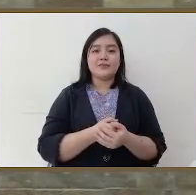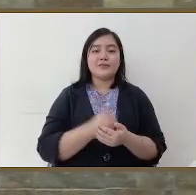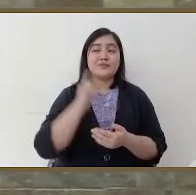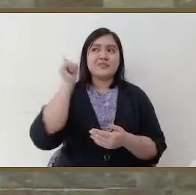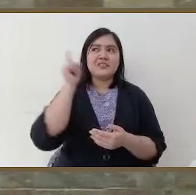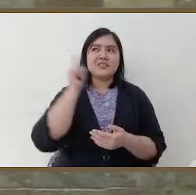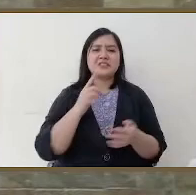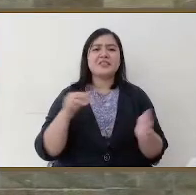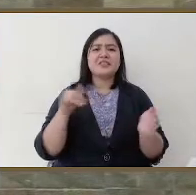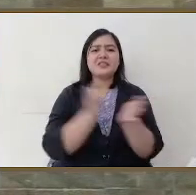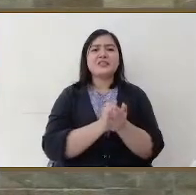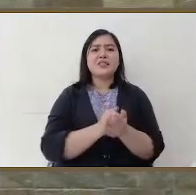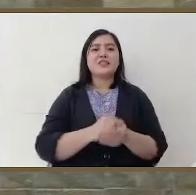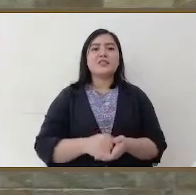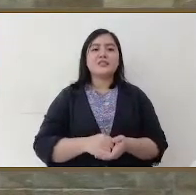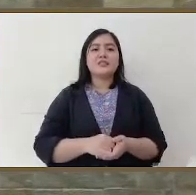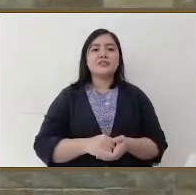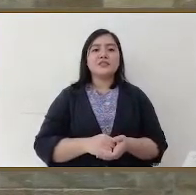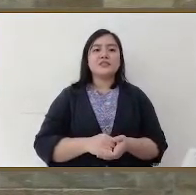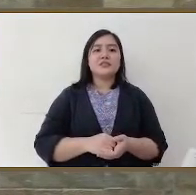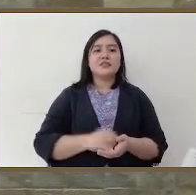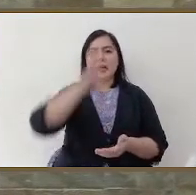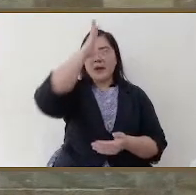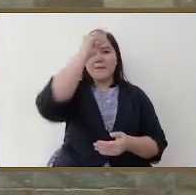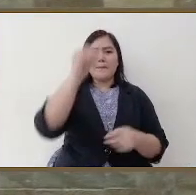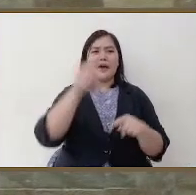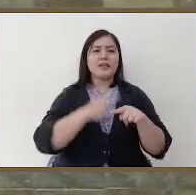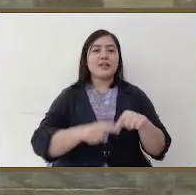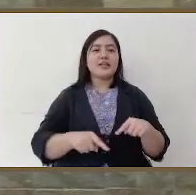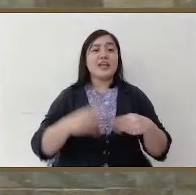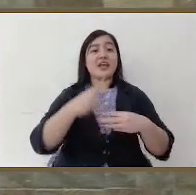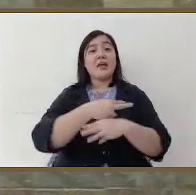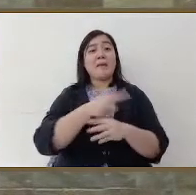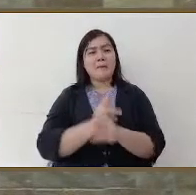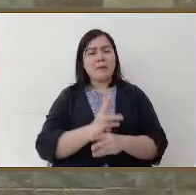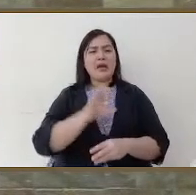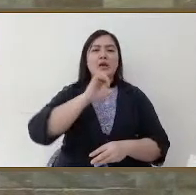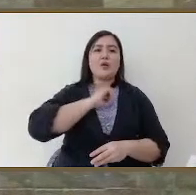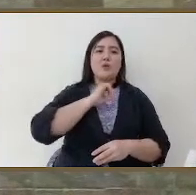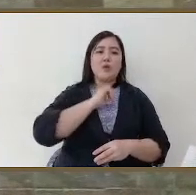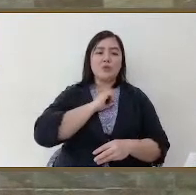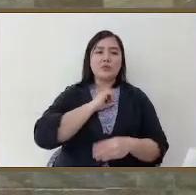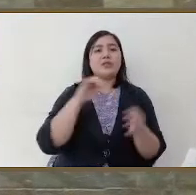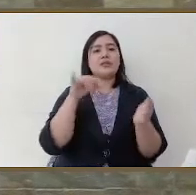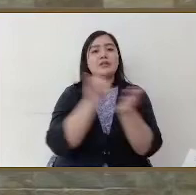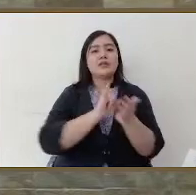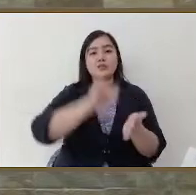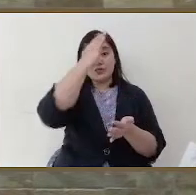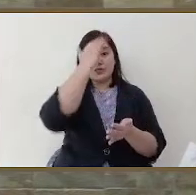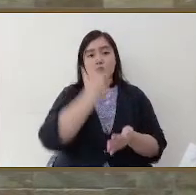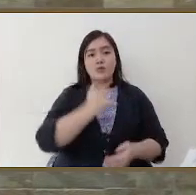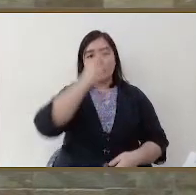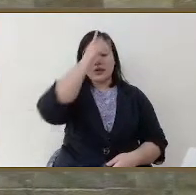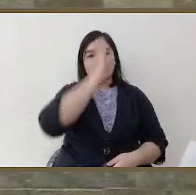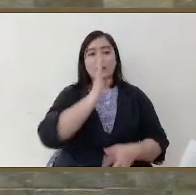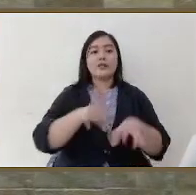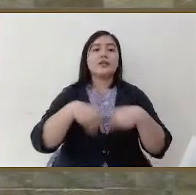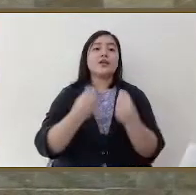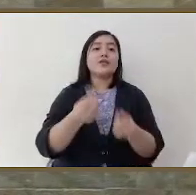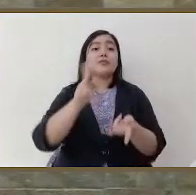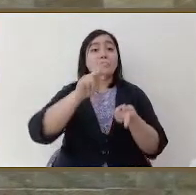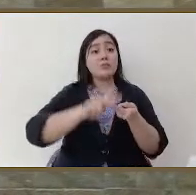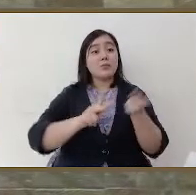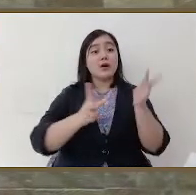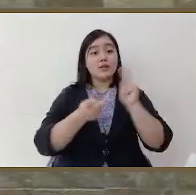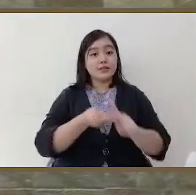ang lalaki hindi makakapag-produce pero binigyan ng Diyos ang lalaki ng kapartner na babae na doon sa babae na yon meron